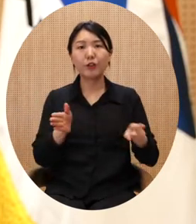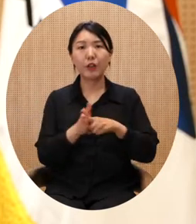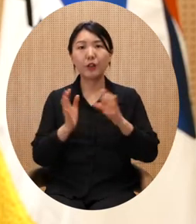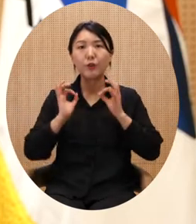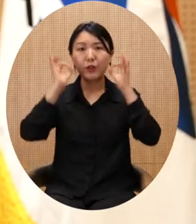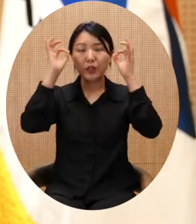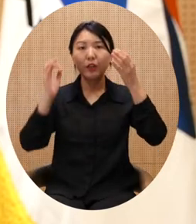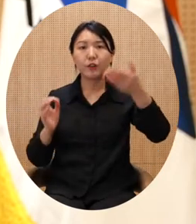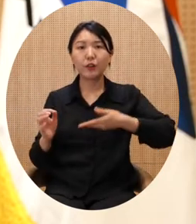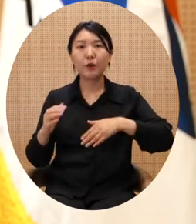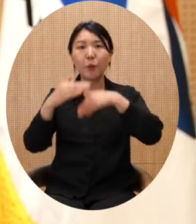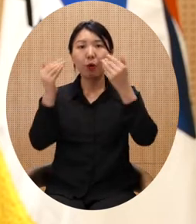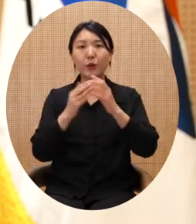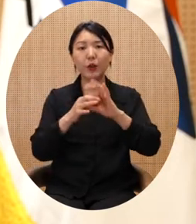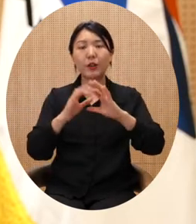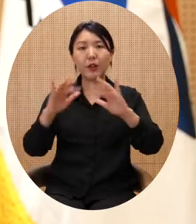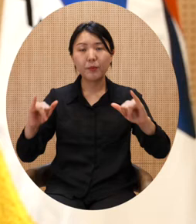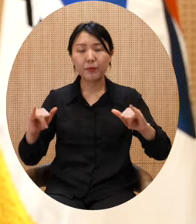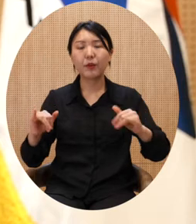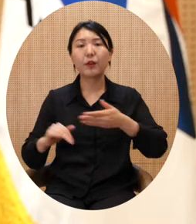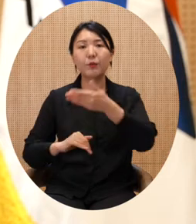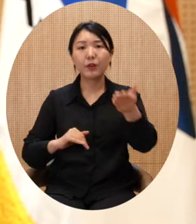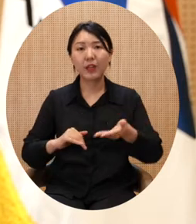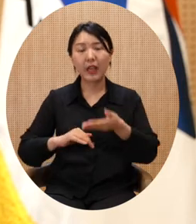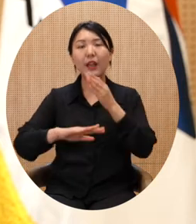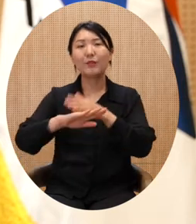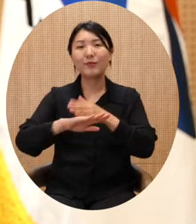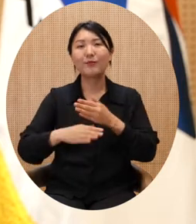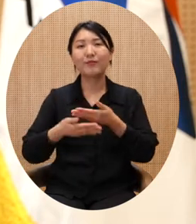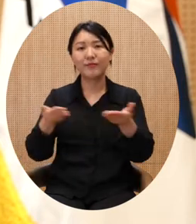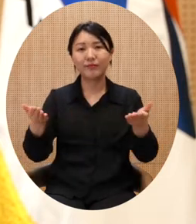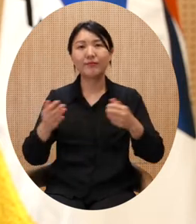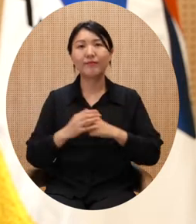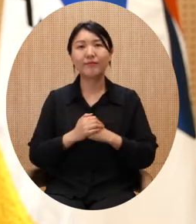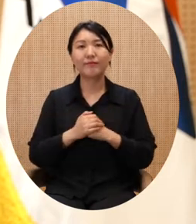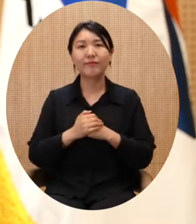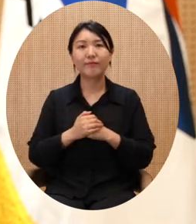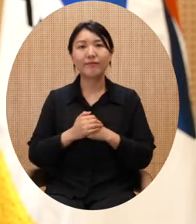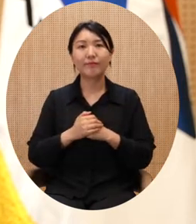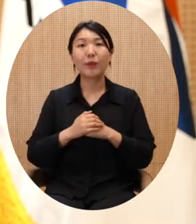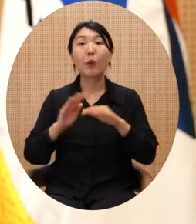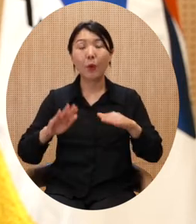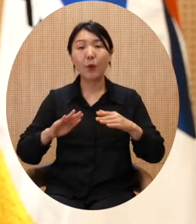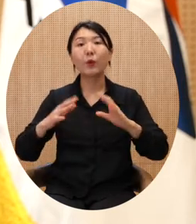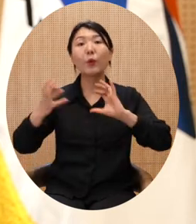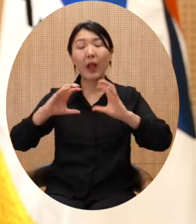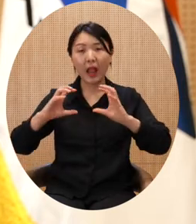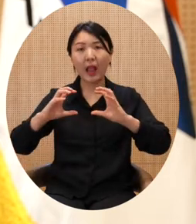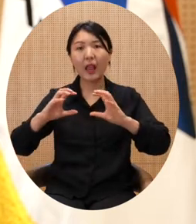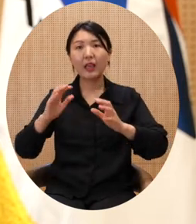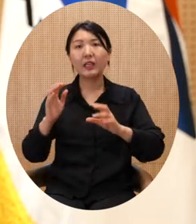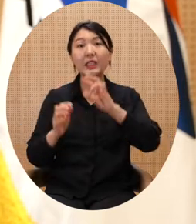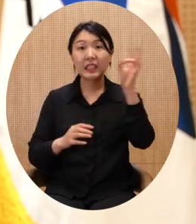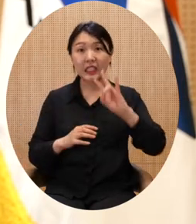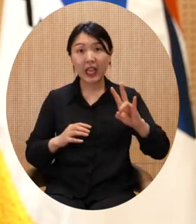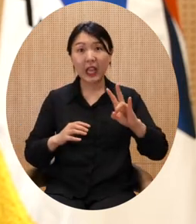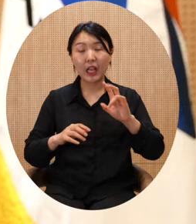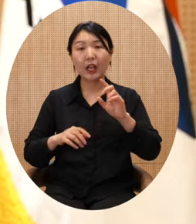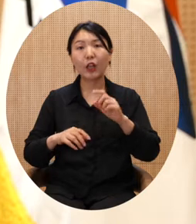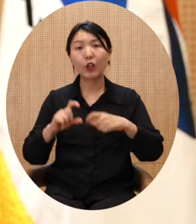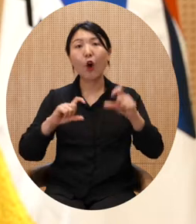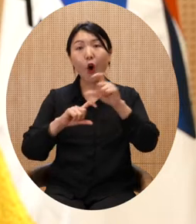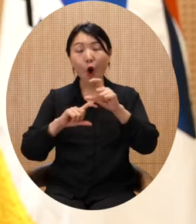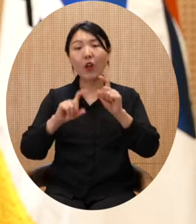애쓰신 모든 관계자 여러분께 다시 한번 감사드립니다. 오늘 토론회가 시흥에